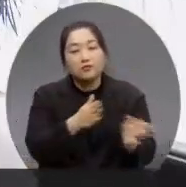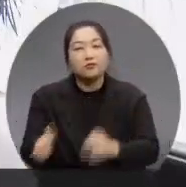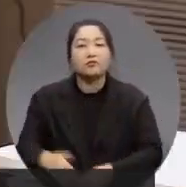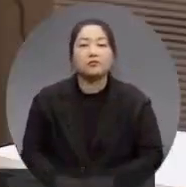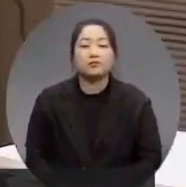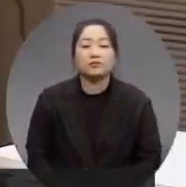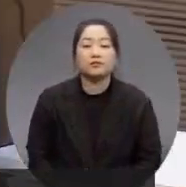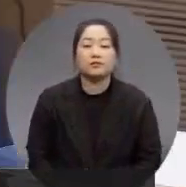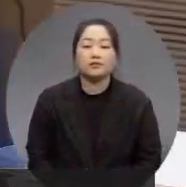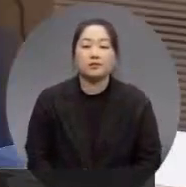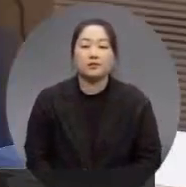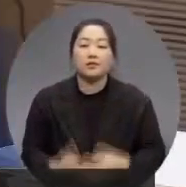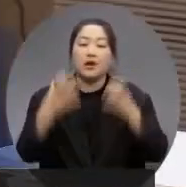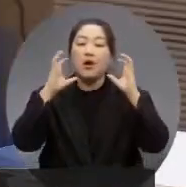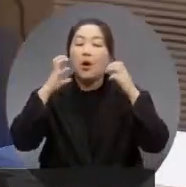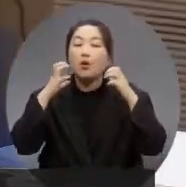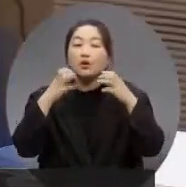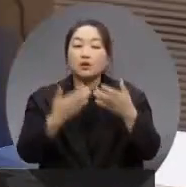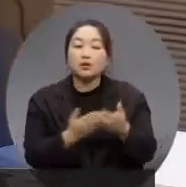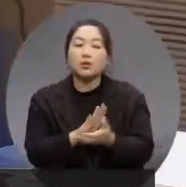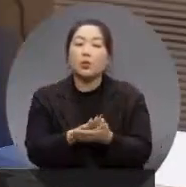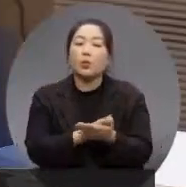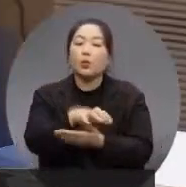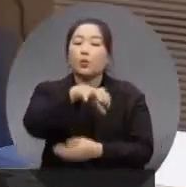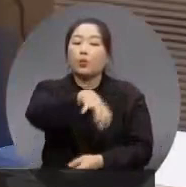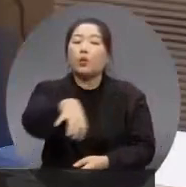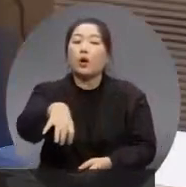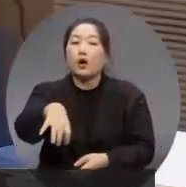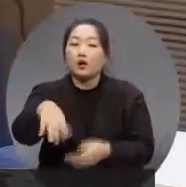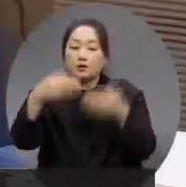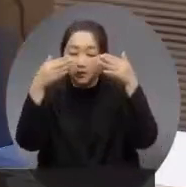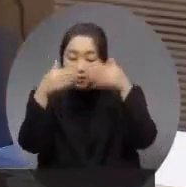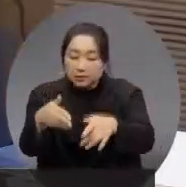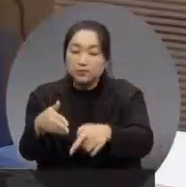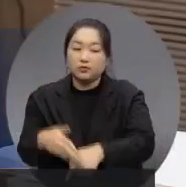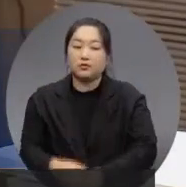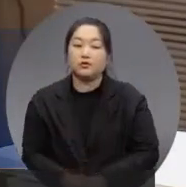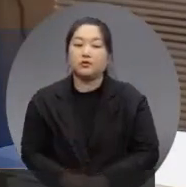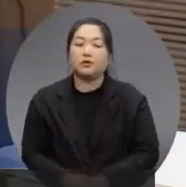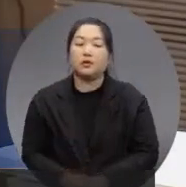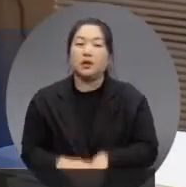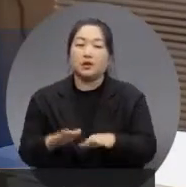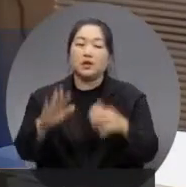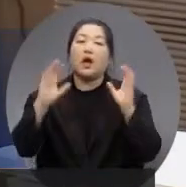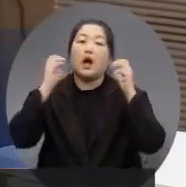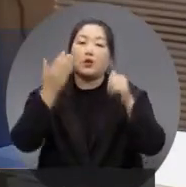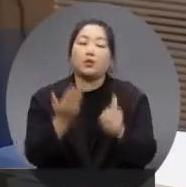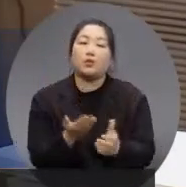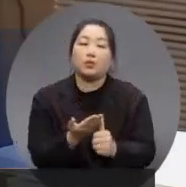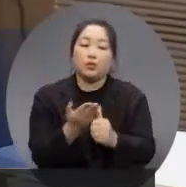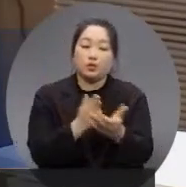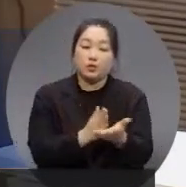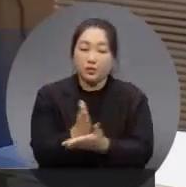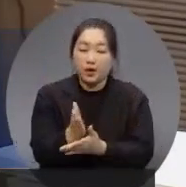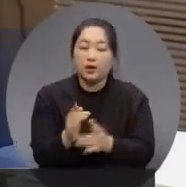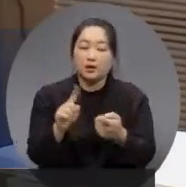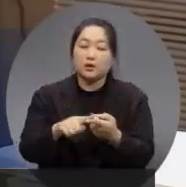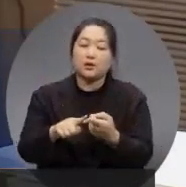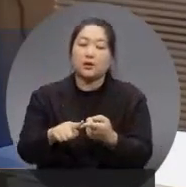지금 어린이들이 놀 수 있는 공간, 이 부분에 초점을 두는 거기 때문에 그건 이제 아동보육과에서 그